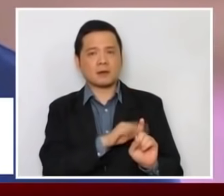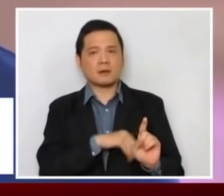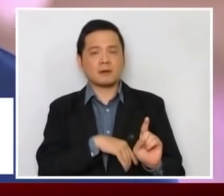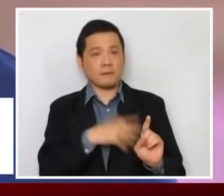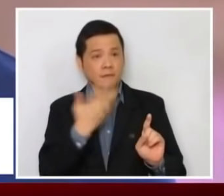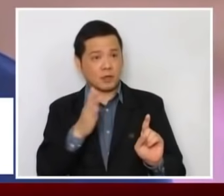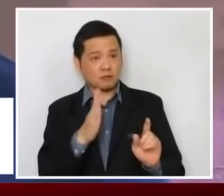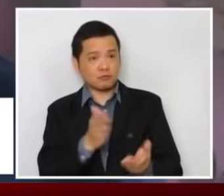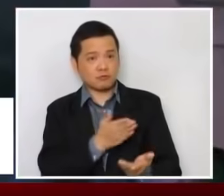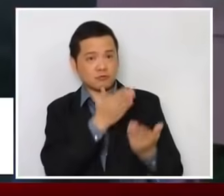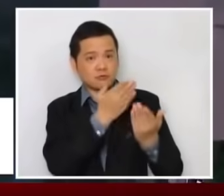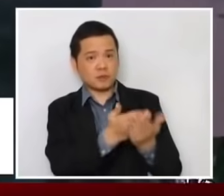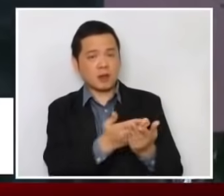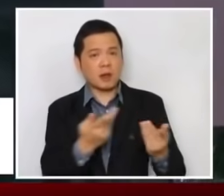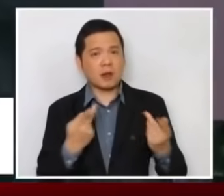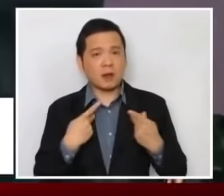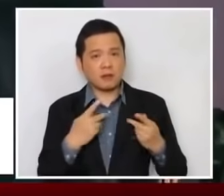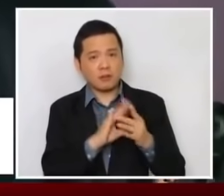ang COC.